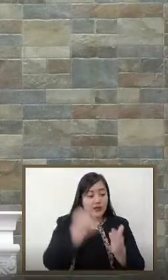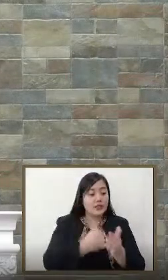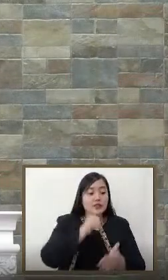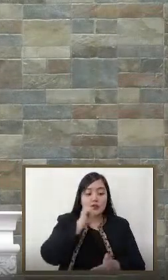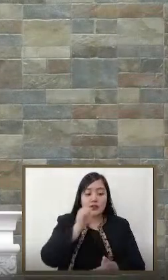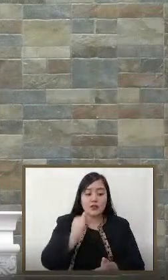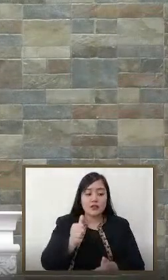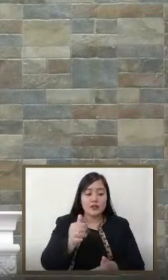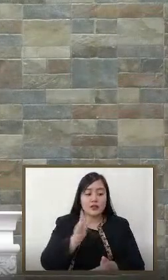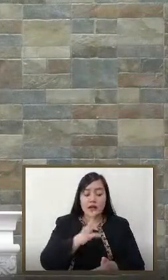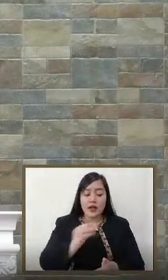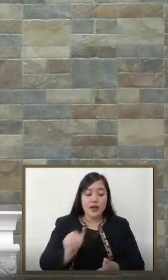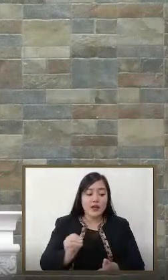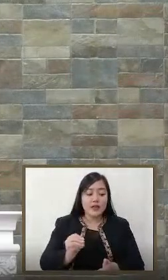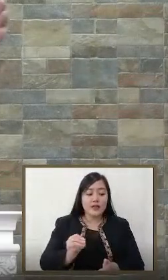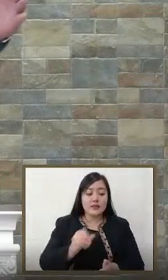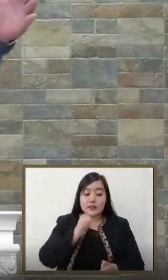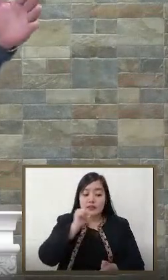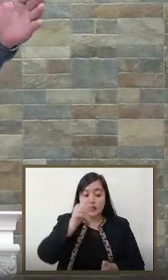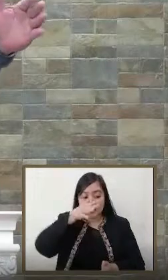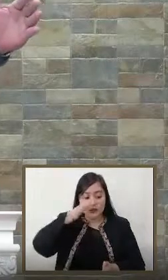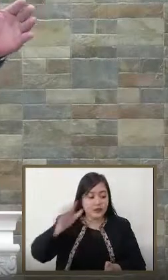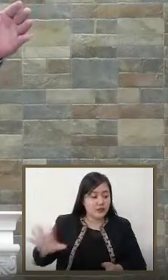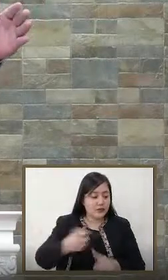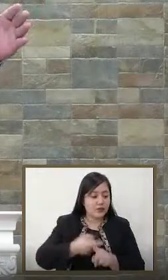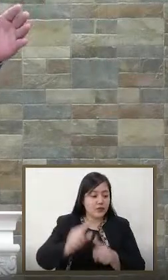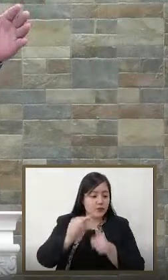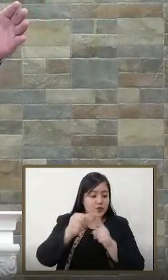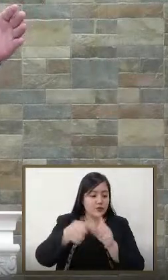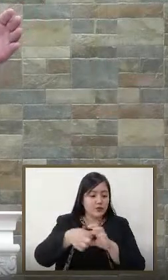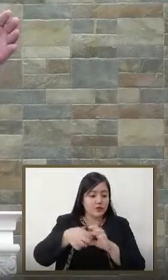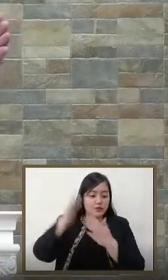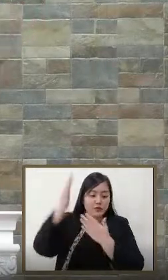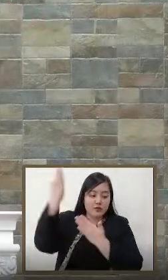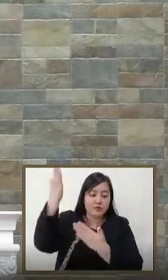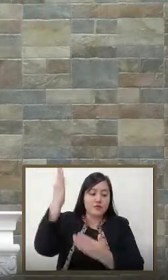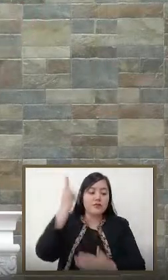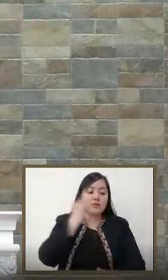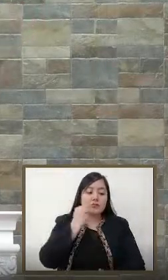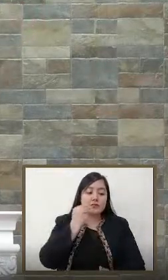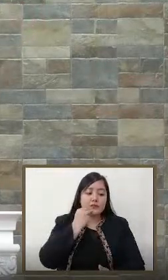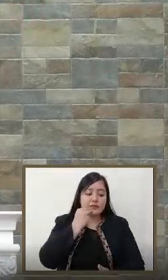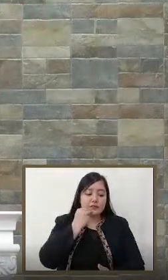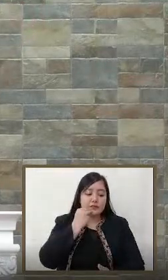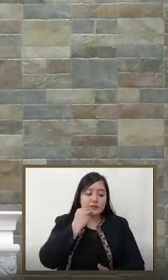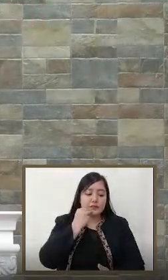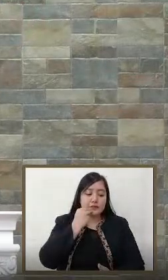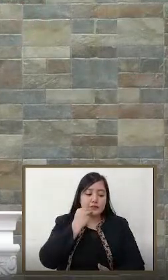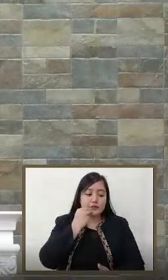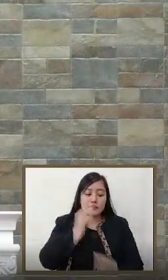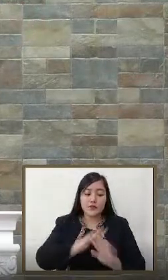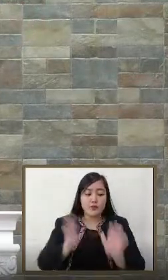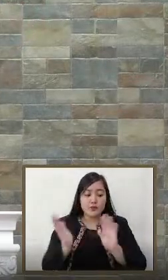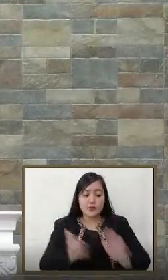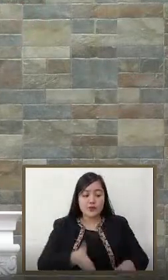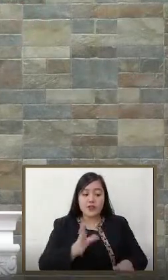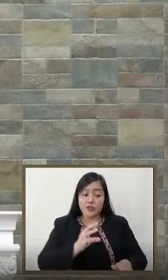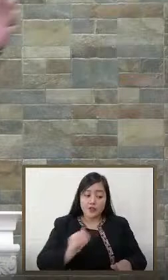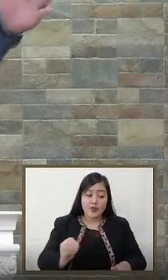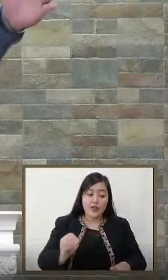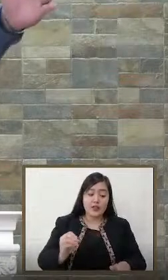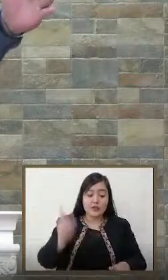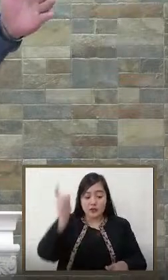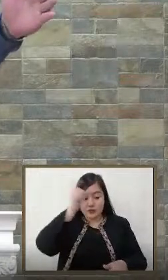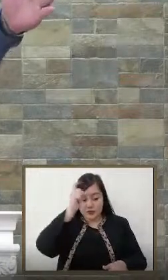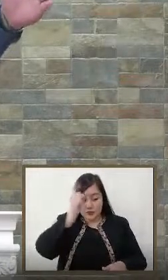instruction. There's the decline from what? From the words of my mouth. And again, forsake her not, and she shall preserve thee.